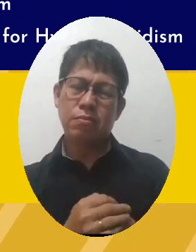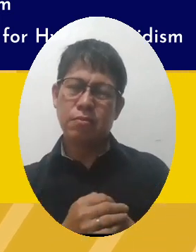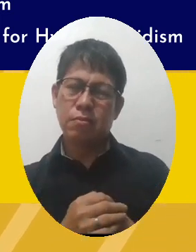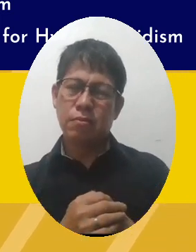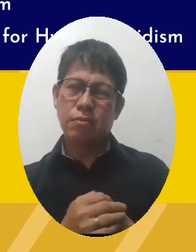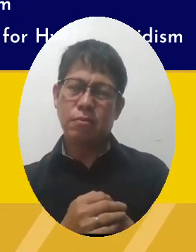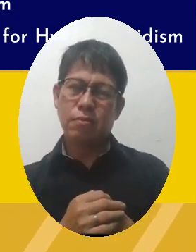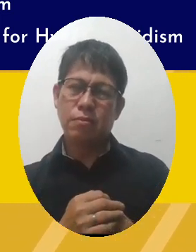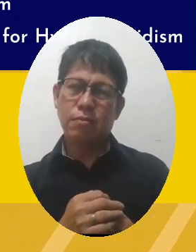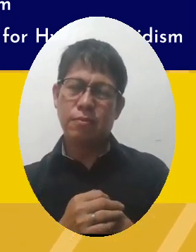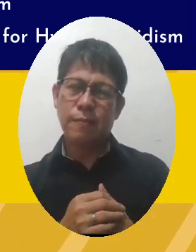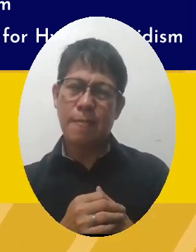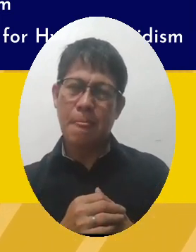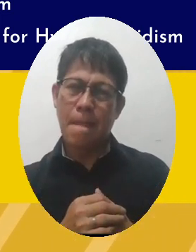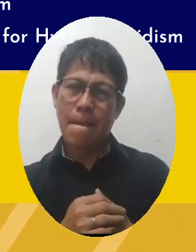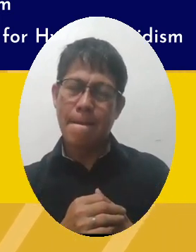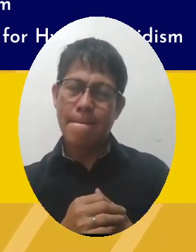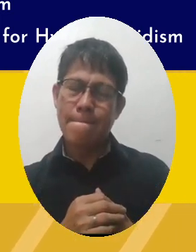tulong.